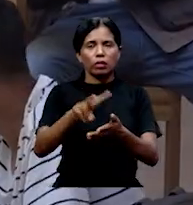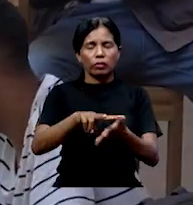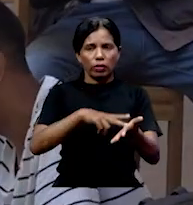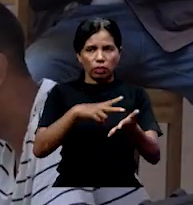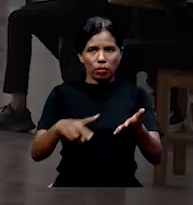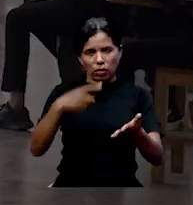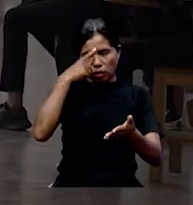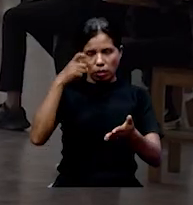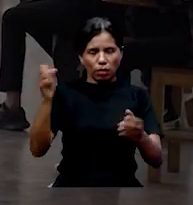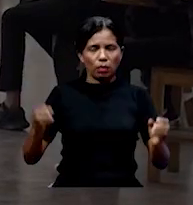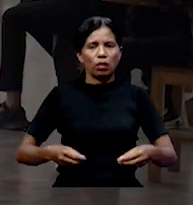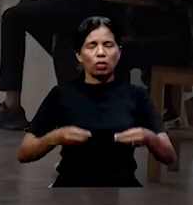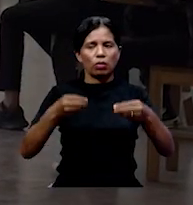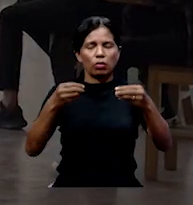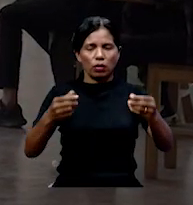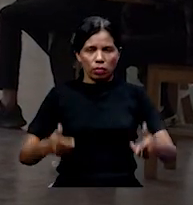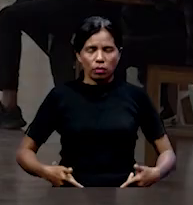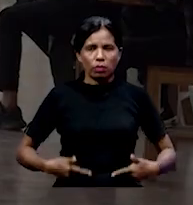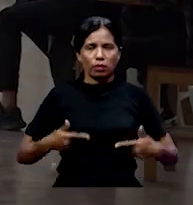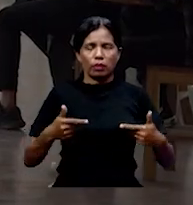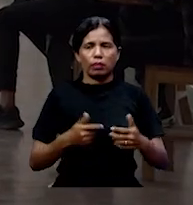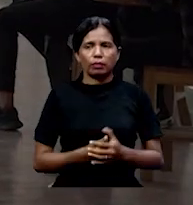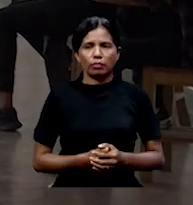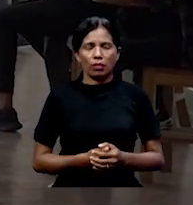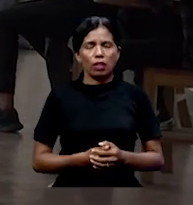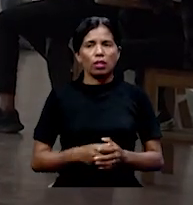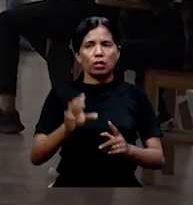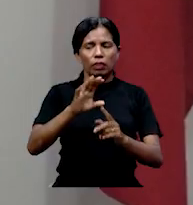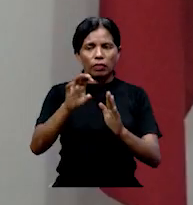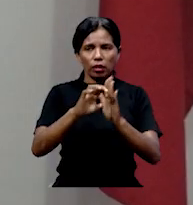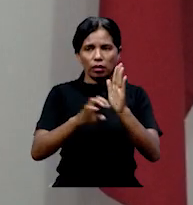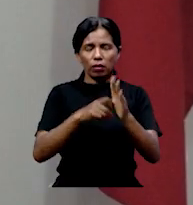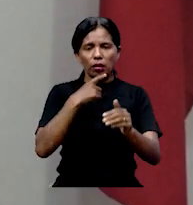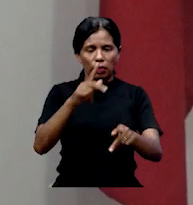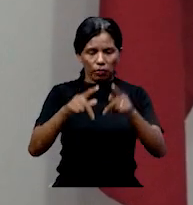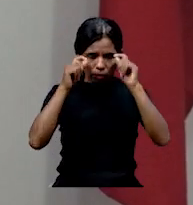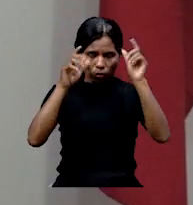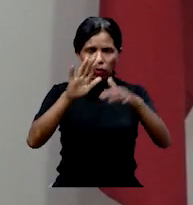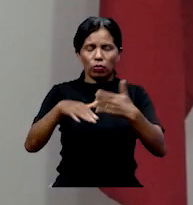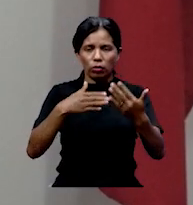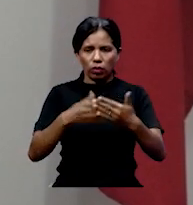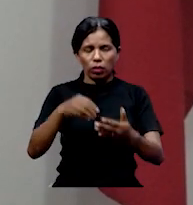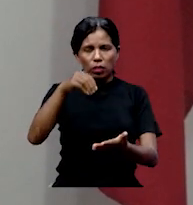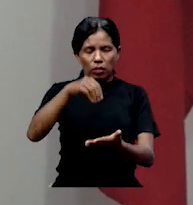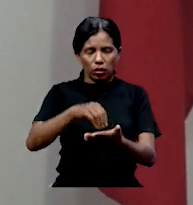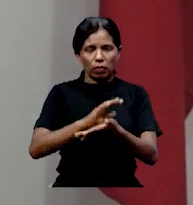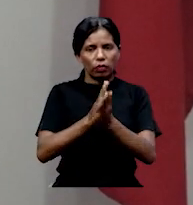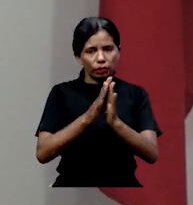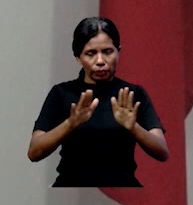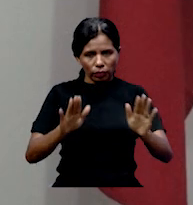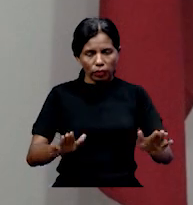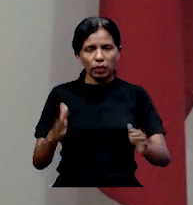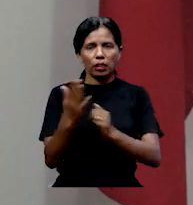fo impacto positivo ba moris. Nune se ve stato ne incoraza tim ruang hotu, ho di cria amizade no fraternidade i harai